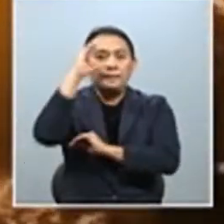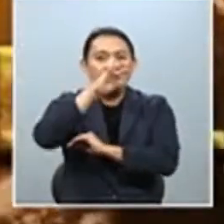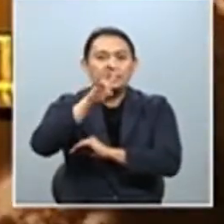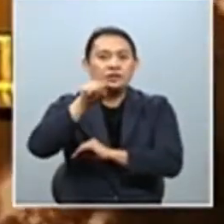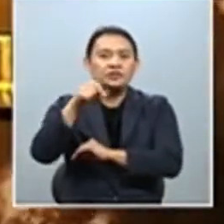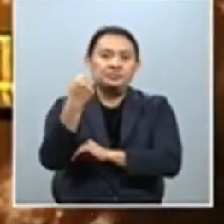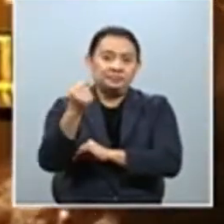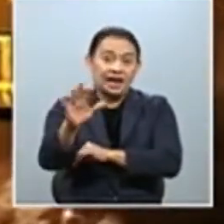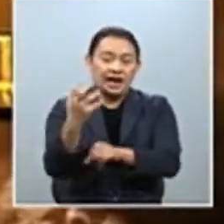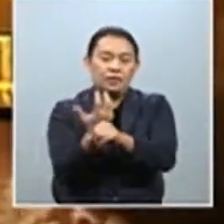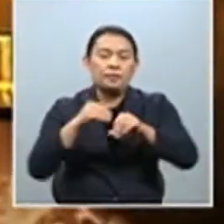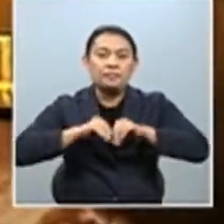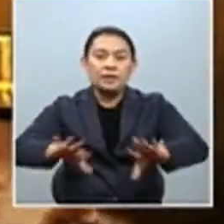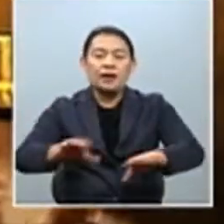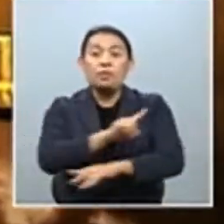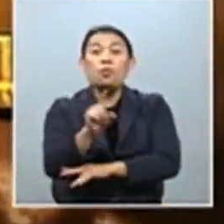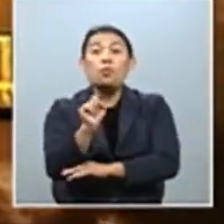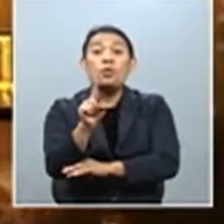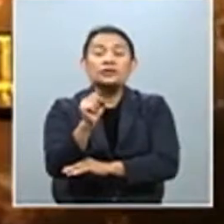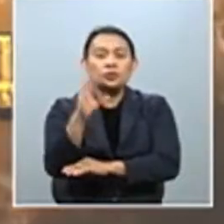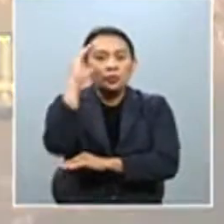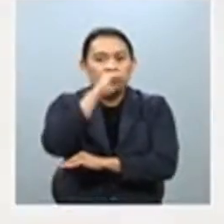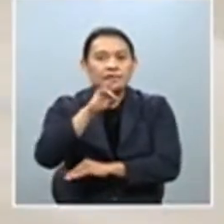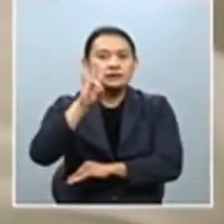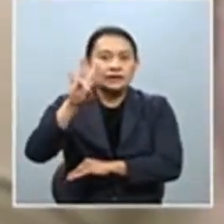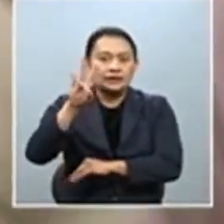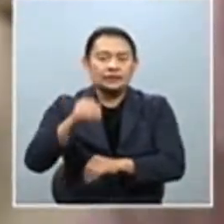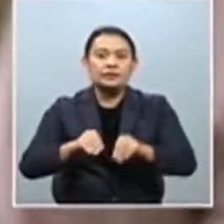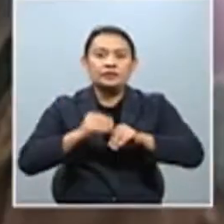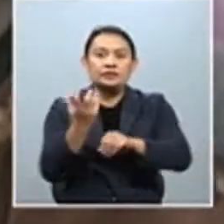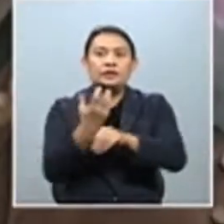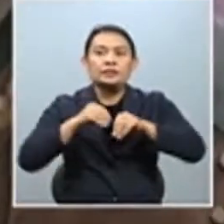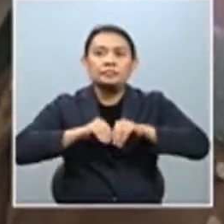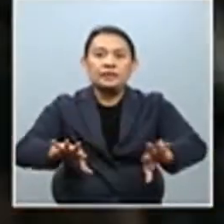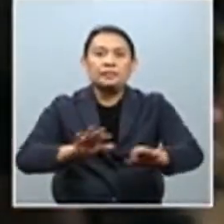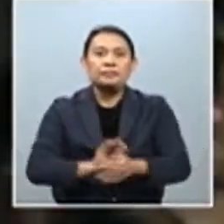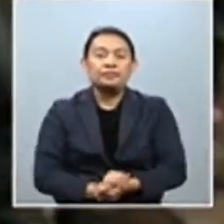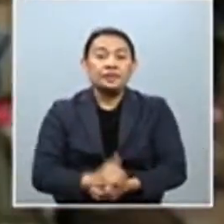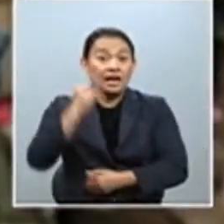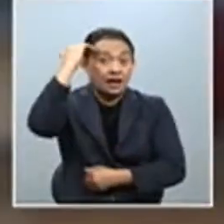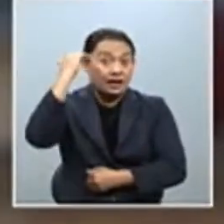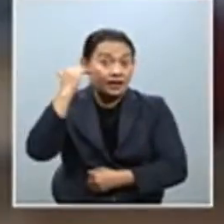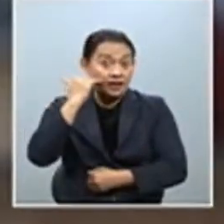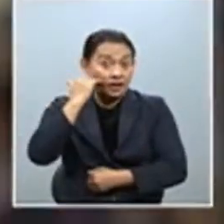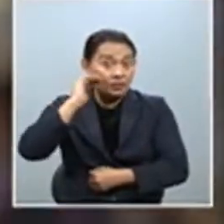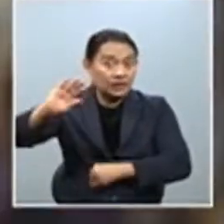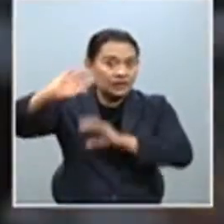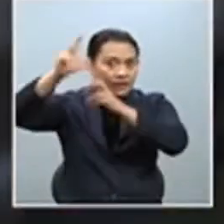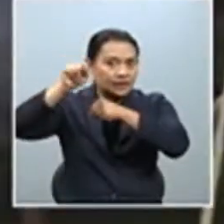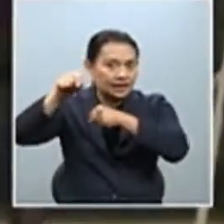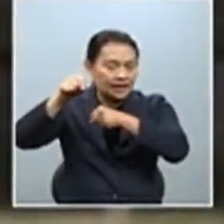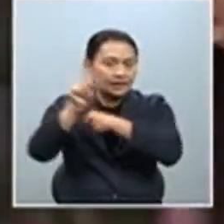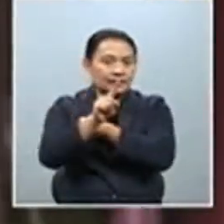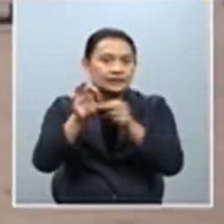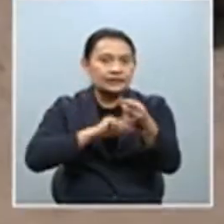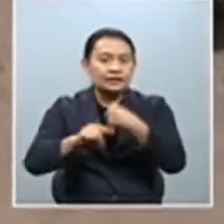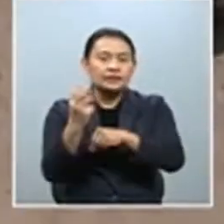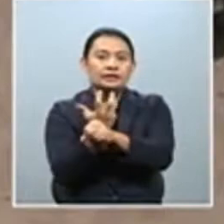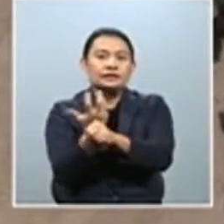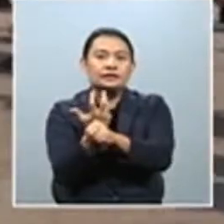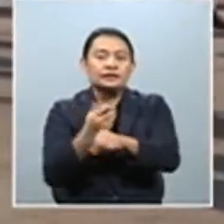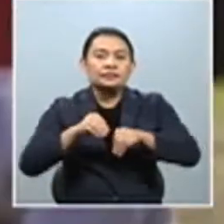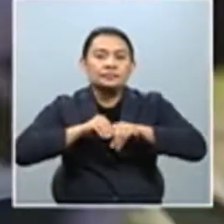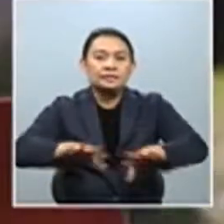19:15 นและวันศุกร์เวลา 19:00 นซีรีส์เกาหลีอกหย่อผู้พิทักษ์แห่งโชซอนที่จะออกอากาศให้ได้ช